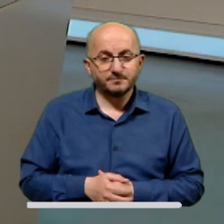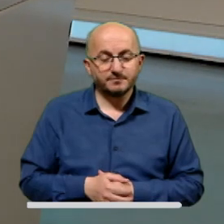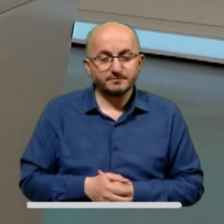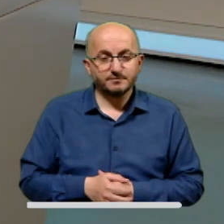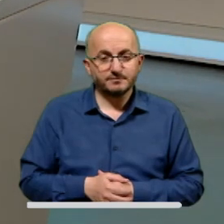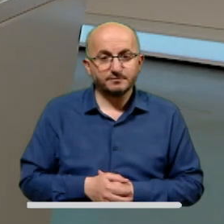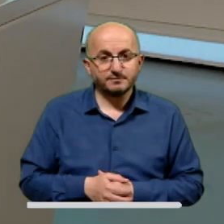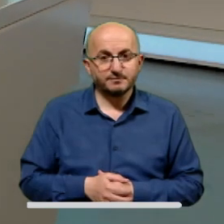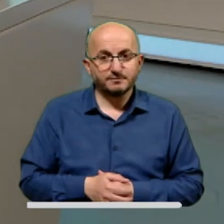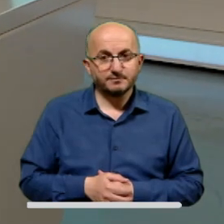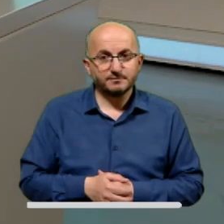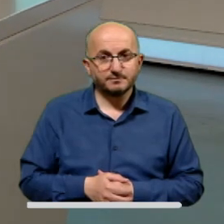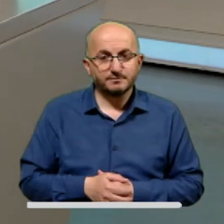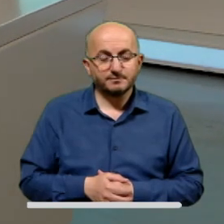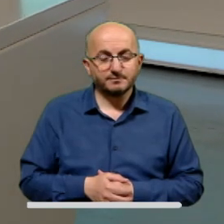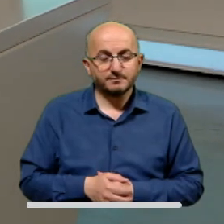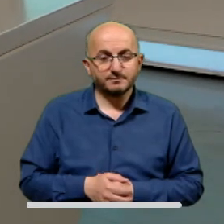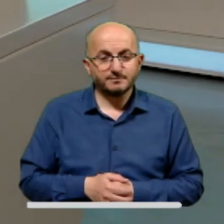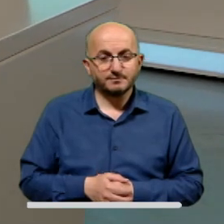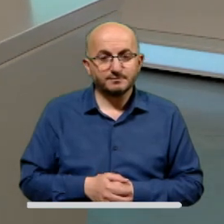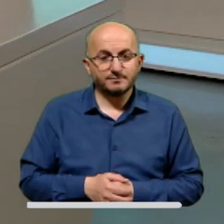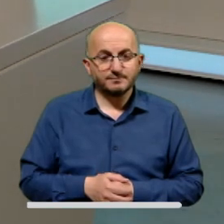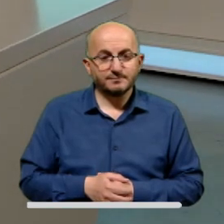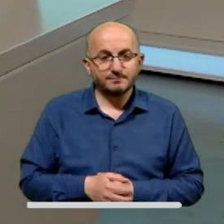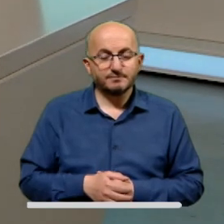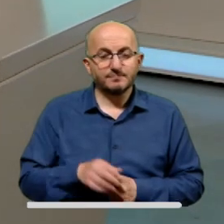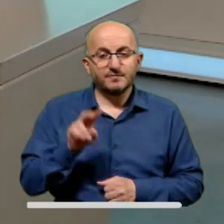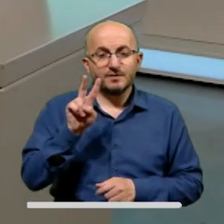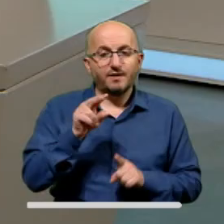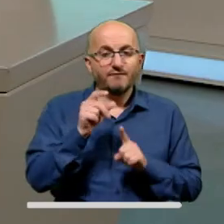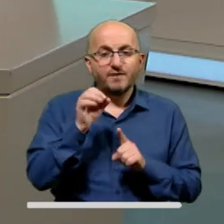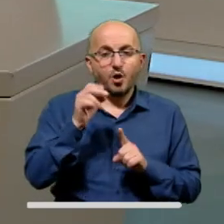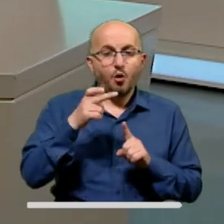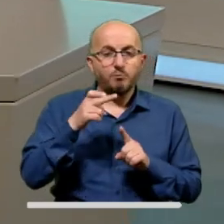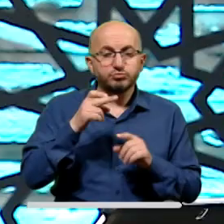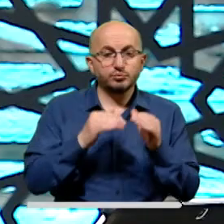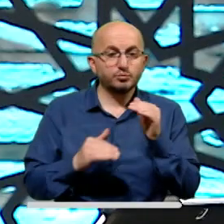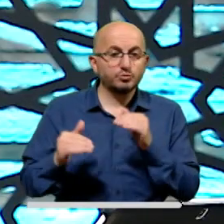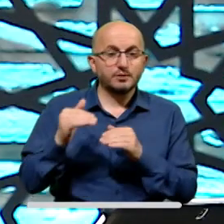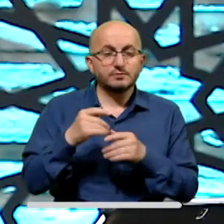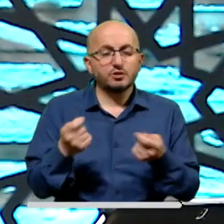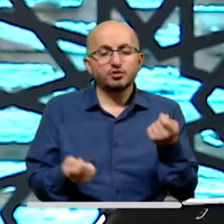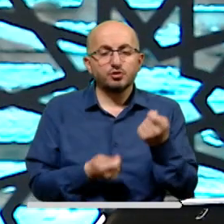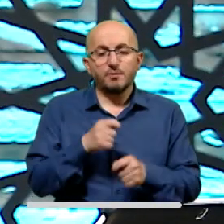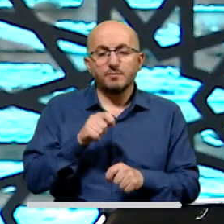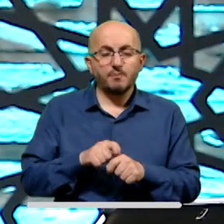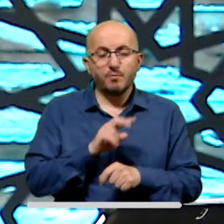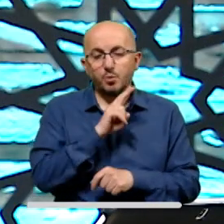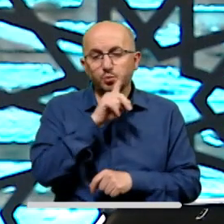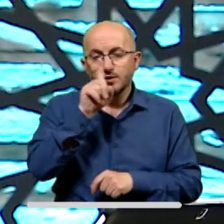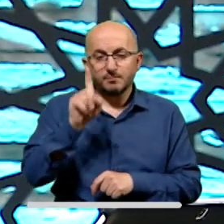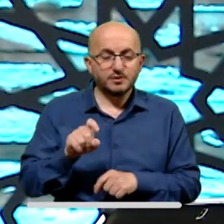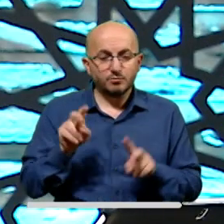Tayfun Bey'in ticaret ile alakalı bir sorusu var viop üzerinden işlem yapmak günah mıdır bu konuyla alakalı